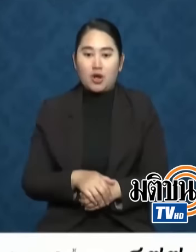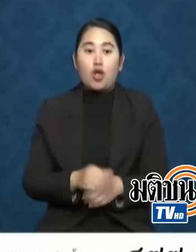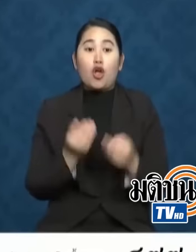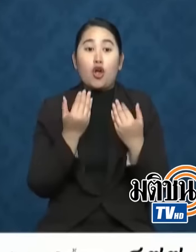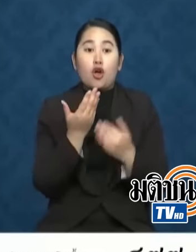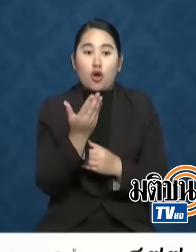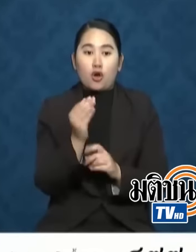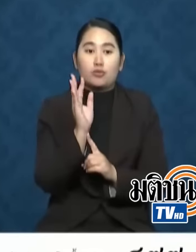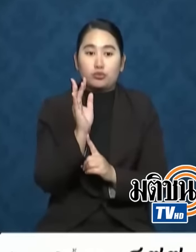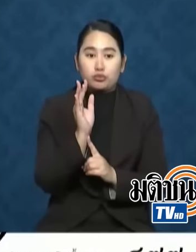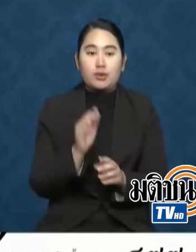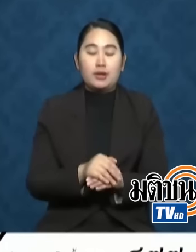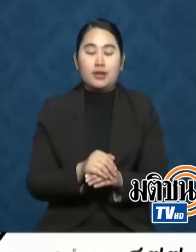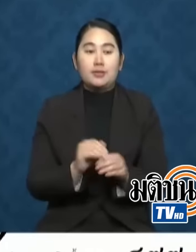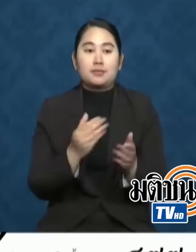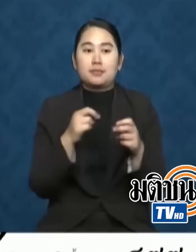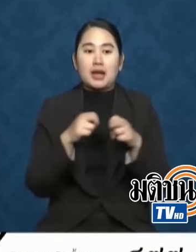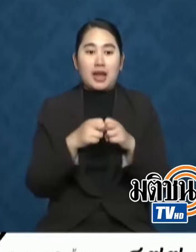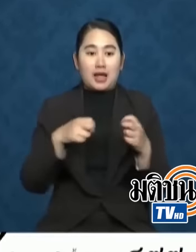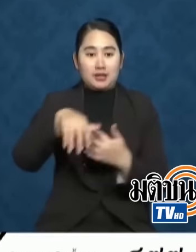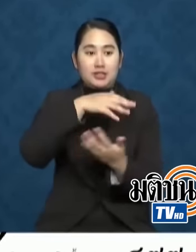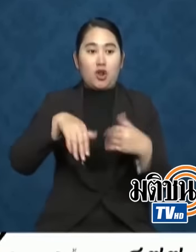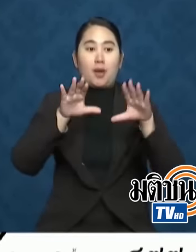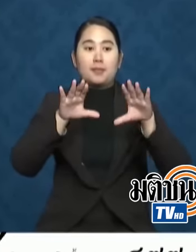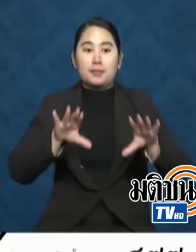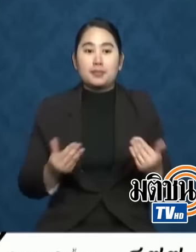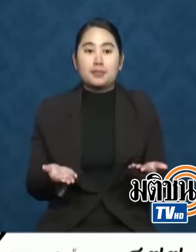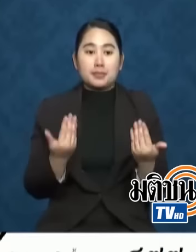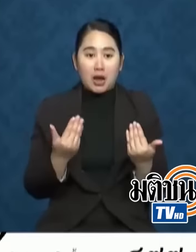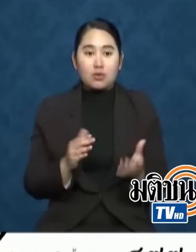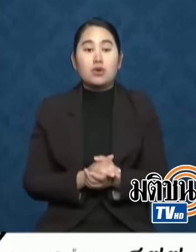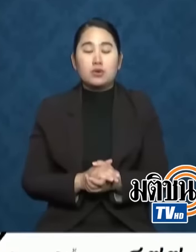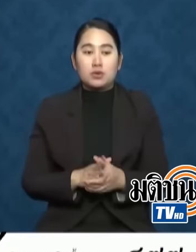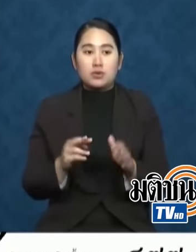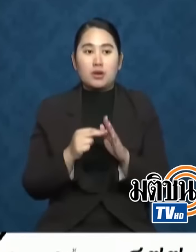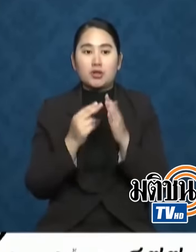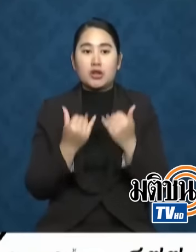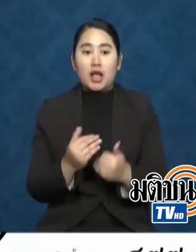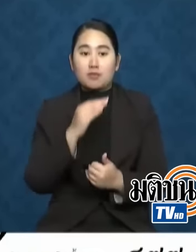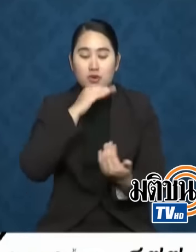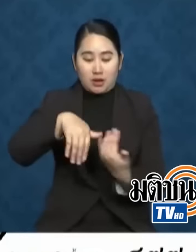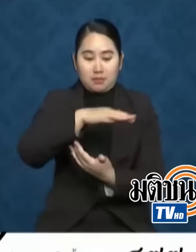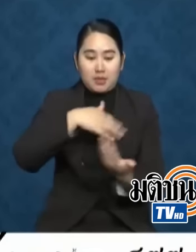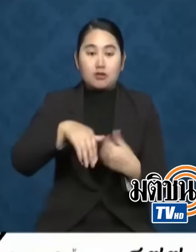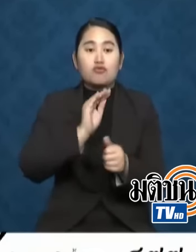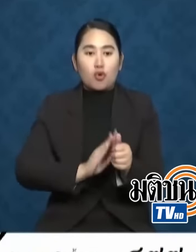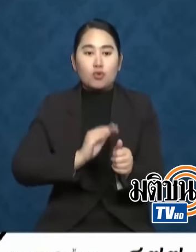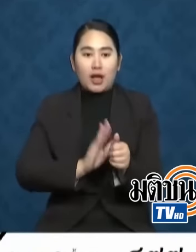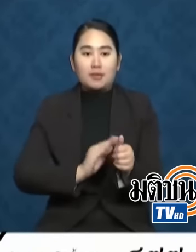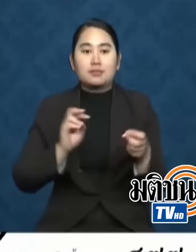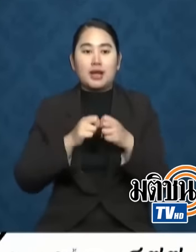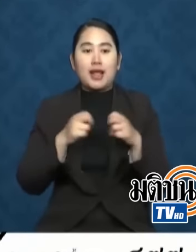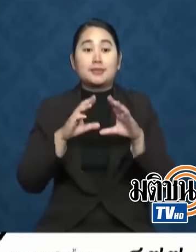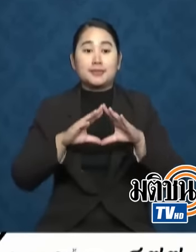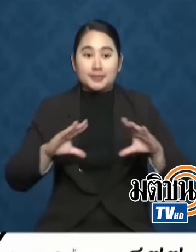สิ่งศักดิ์สิทธิ์ภาวนาให้ธรรมชาติมันเบาบางลงไปเองธูปเทียนเท่านั้นแหละครับถ้าธรรมชาติปราณีประชาชนก็พ้นภัย